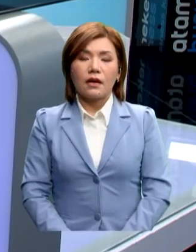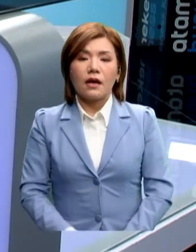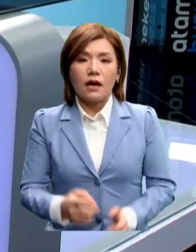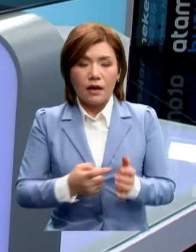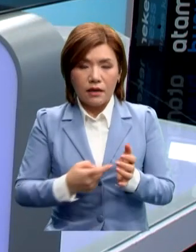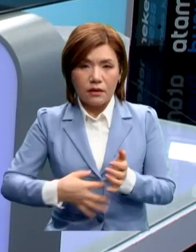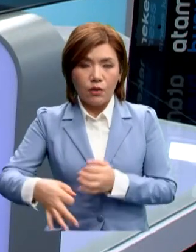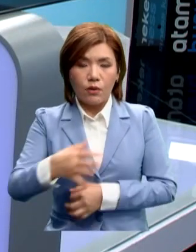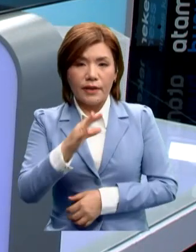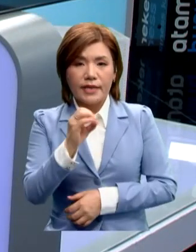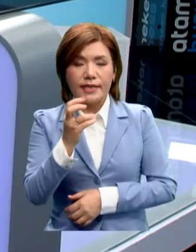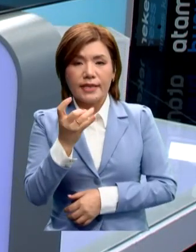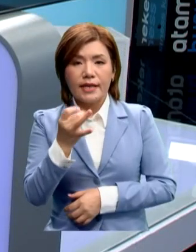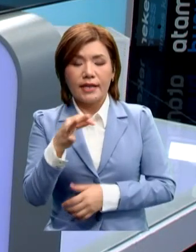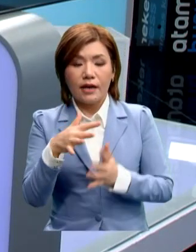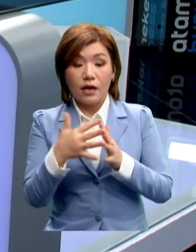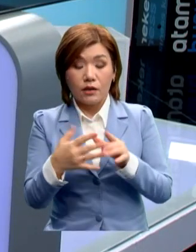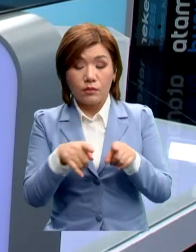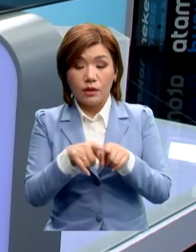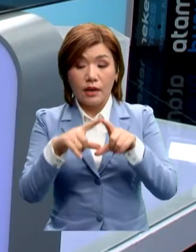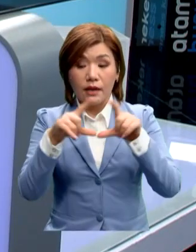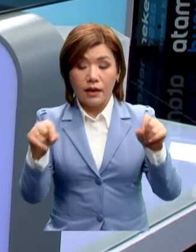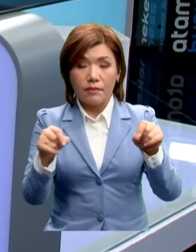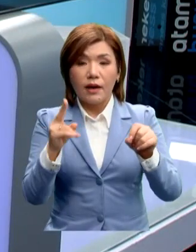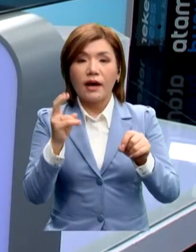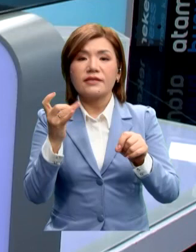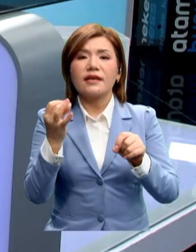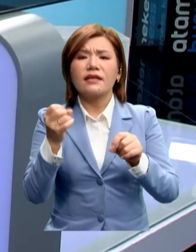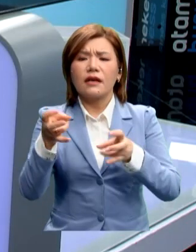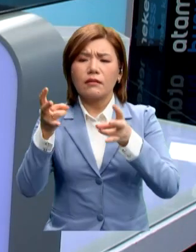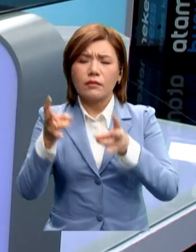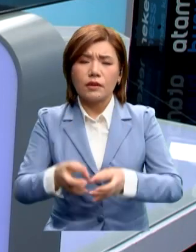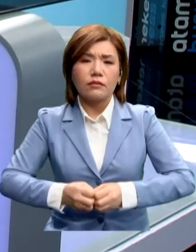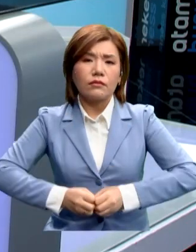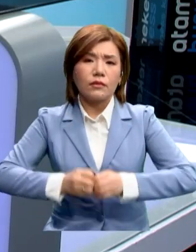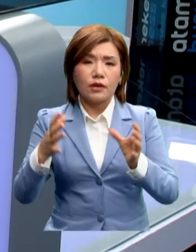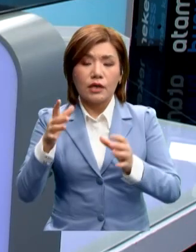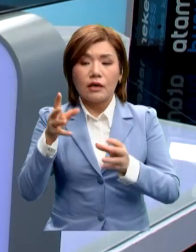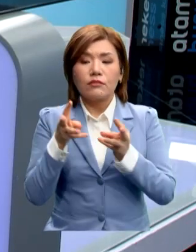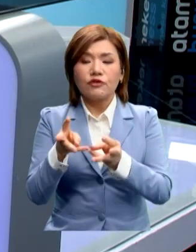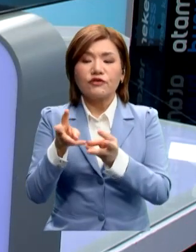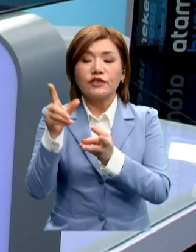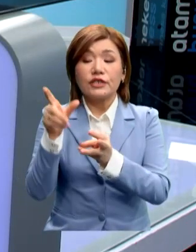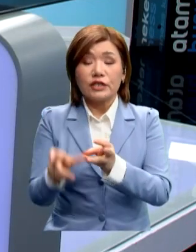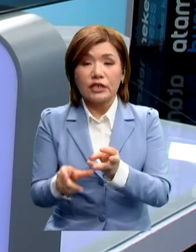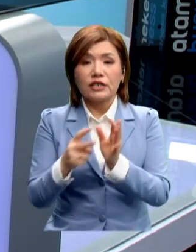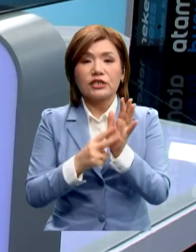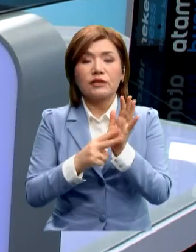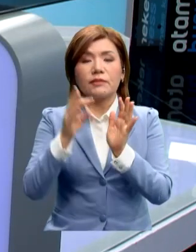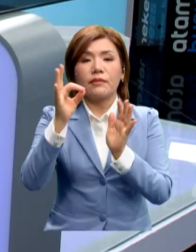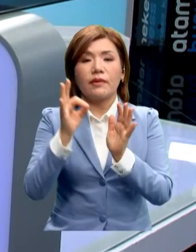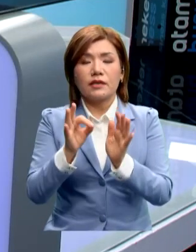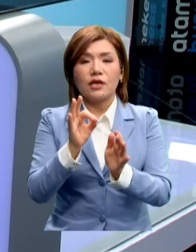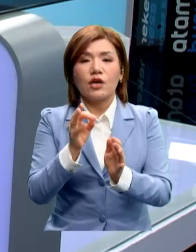Қарағанды облысы Есенгелді ауылында мектептің автономдық қазандығы жарылып, пеш жағушы 70% күйікпен ауруханаға